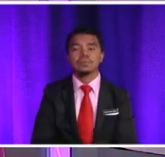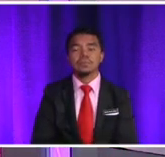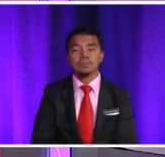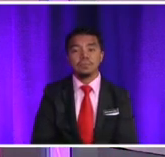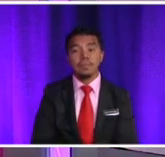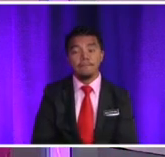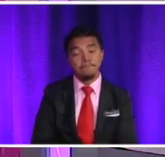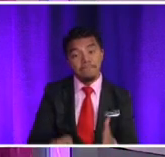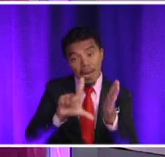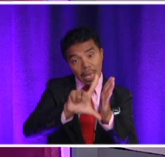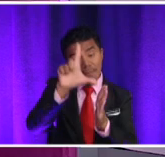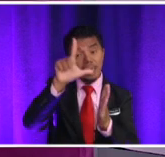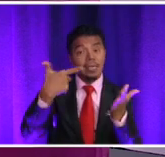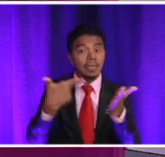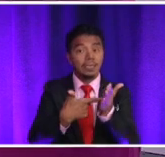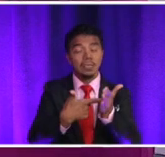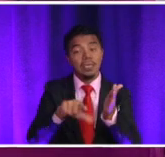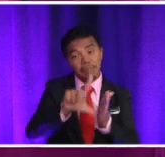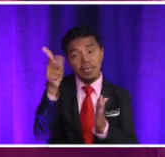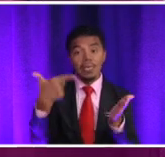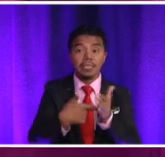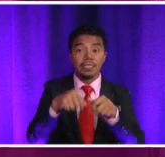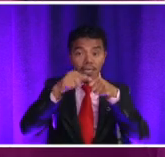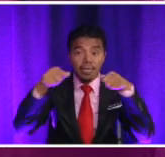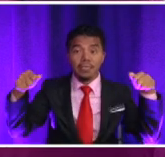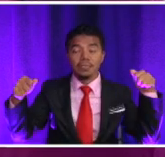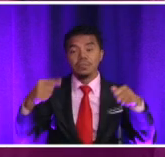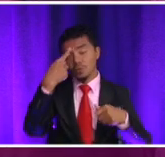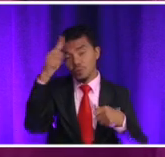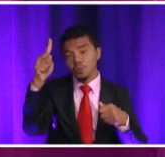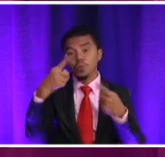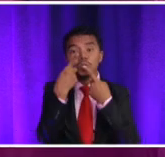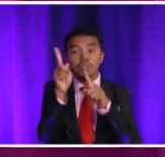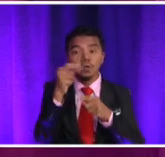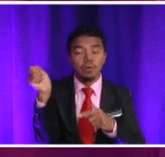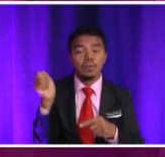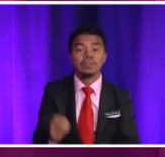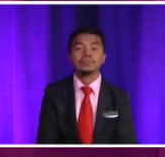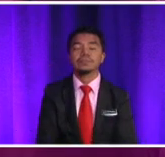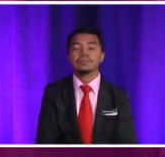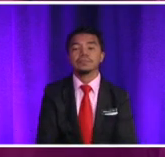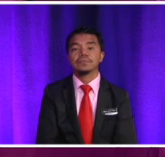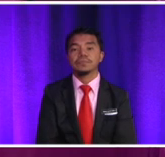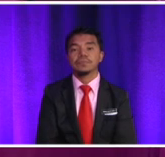di pasaran ya yang kedua untuk jawaban yang kedua harga